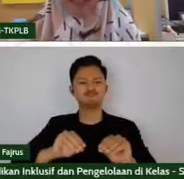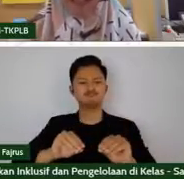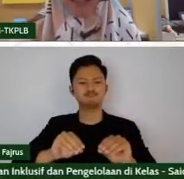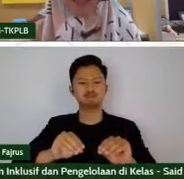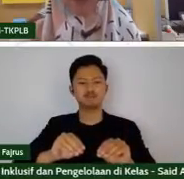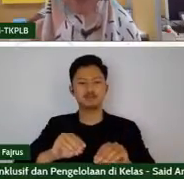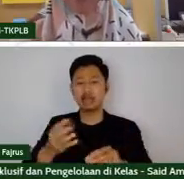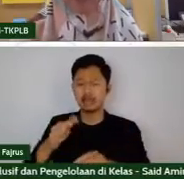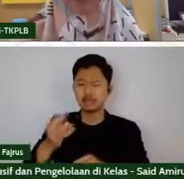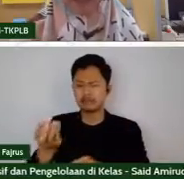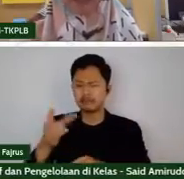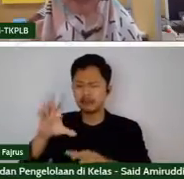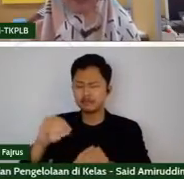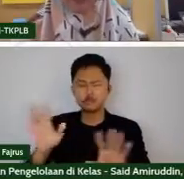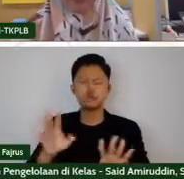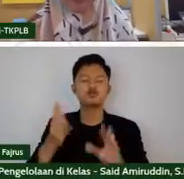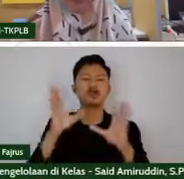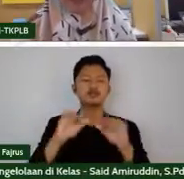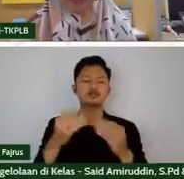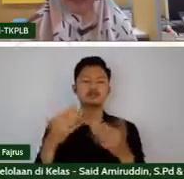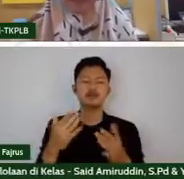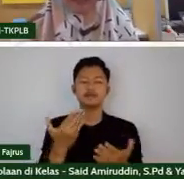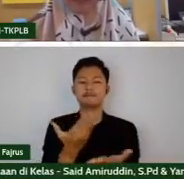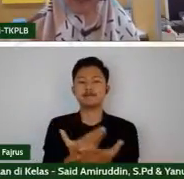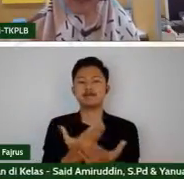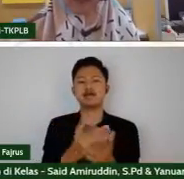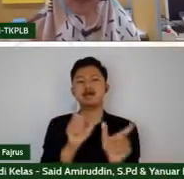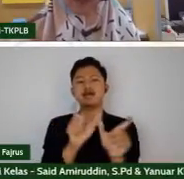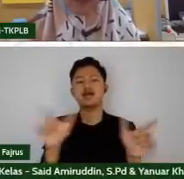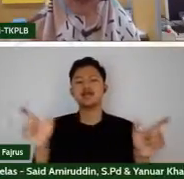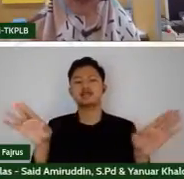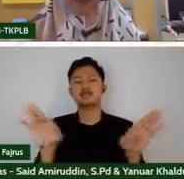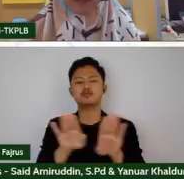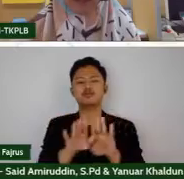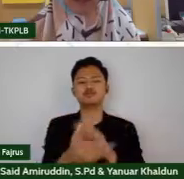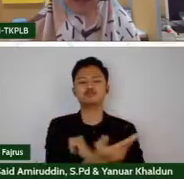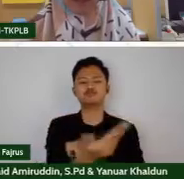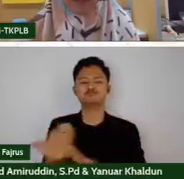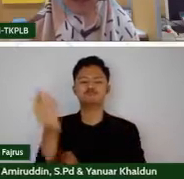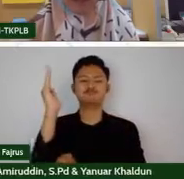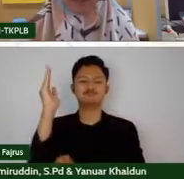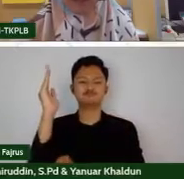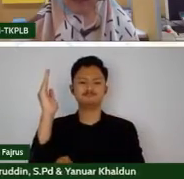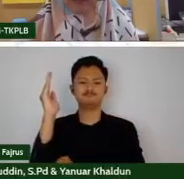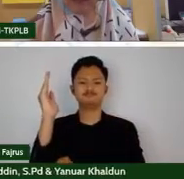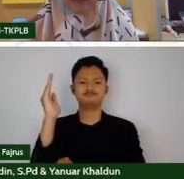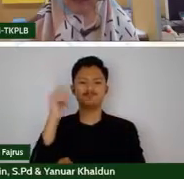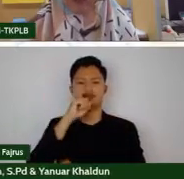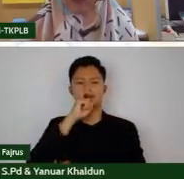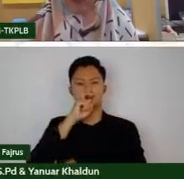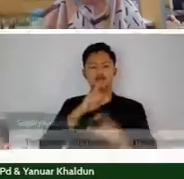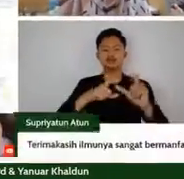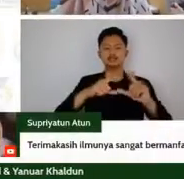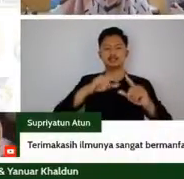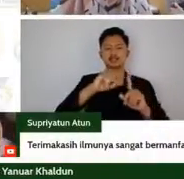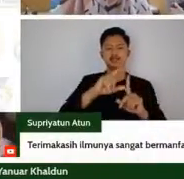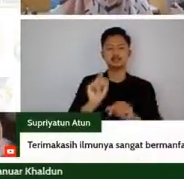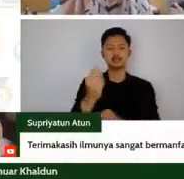sudah habis, sudah selesai. Mungkin saya minta closing statement saja dari masing-masing narasumber, dari Pak Said terlebih